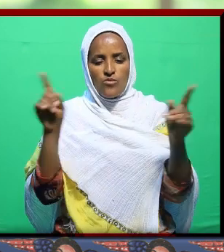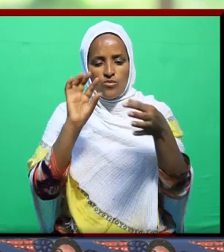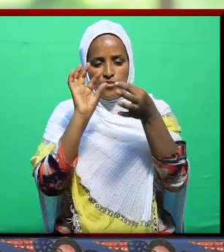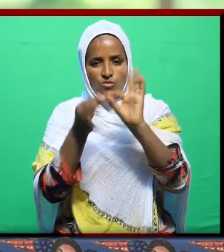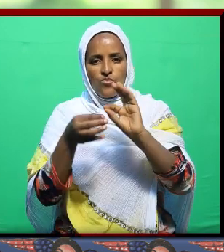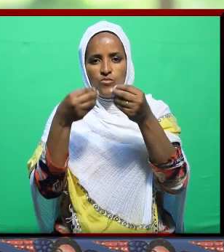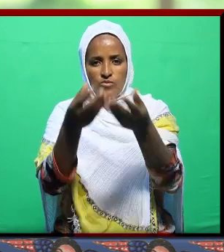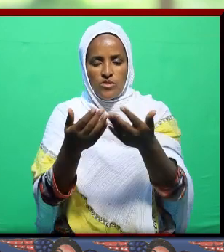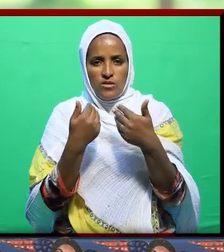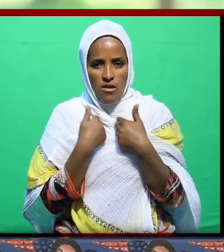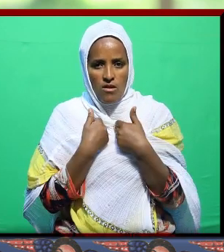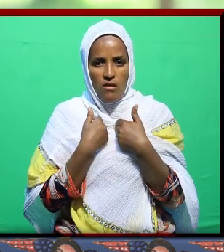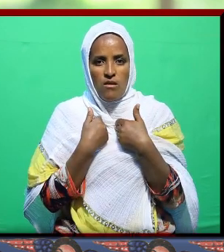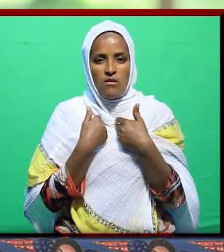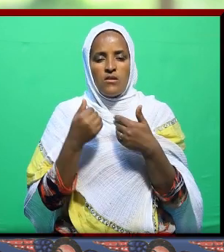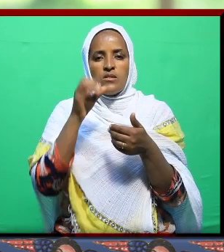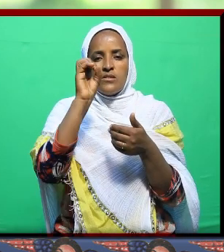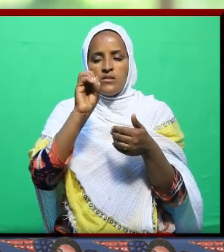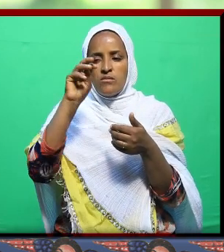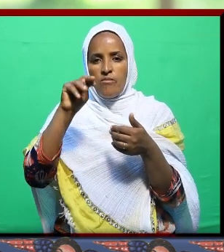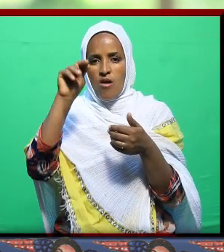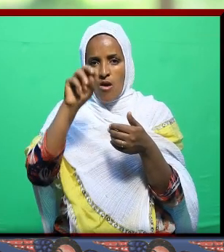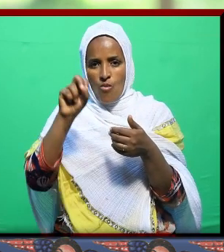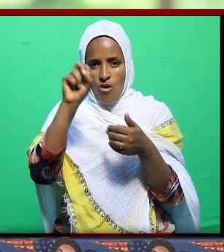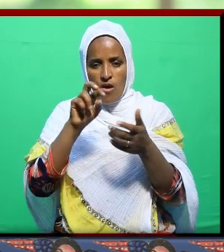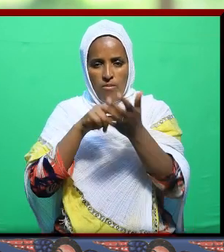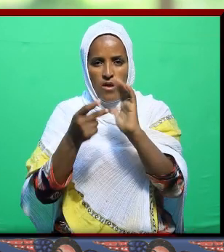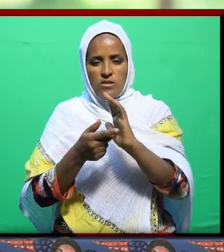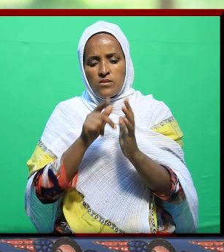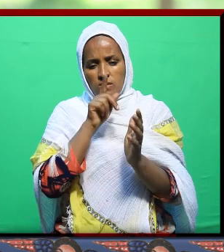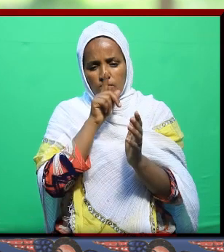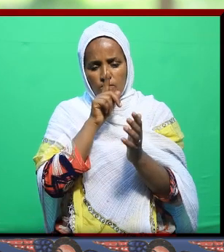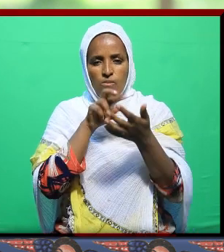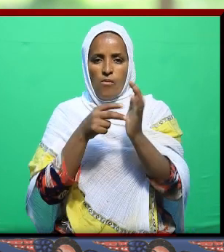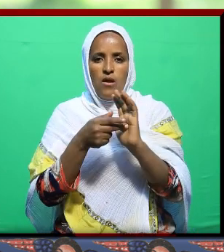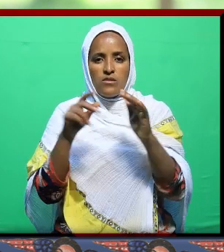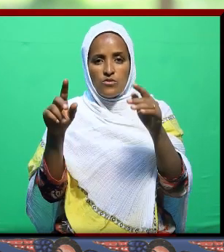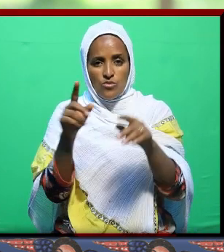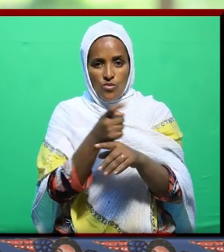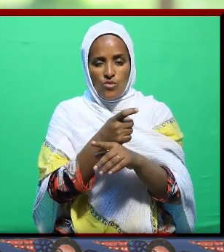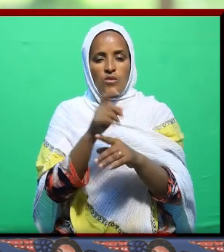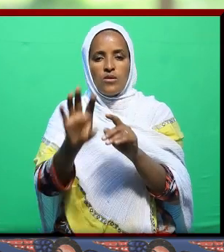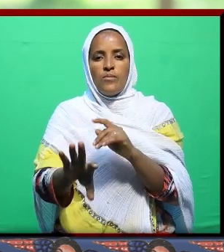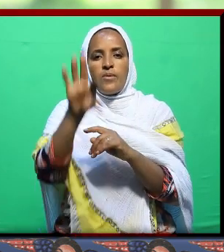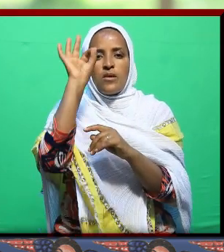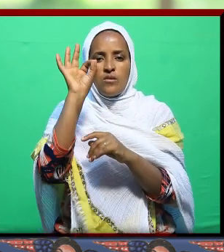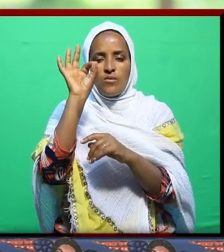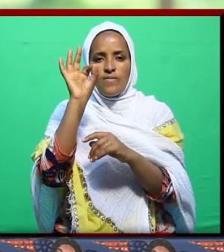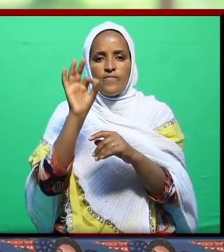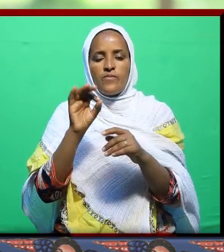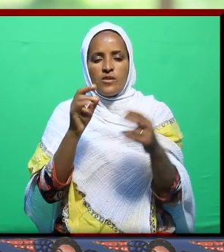የተለየ ትርጉም ይሰጣል። ጽናዌ ማለት ያው ጭምትነት ሲሆን